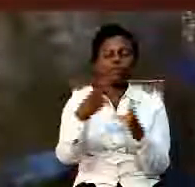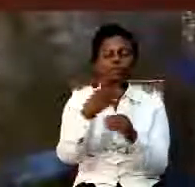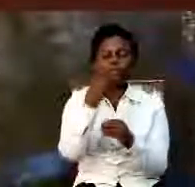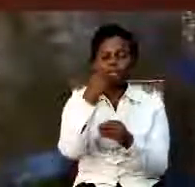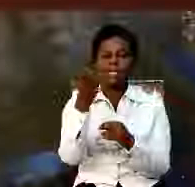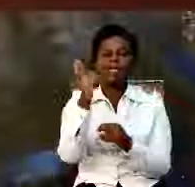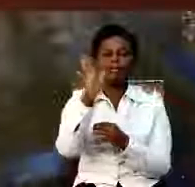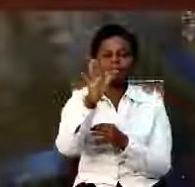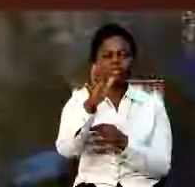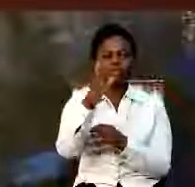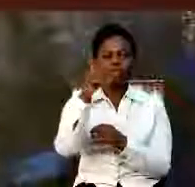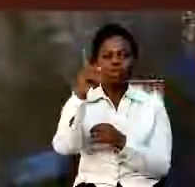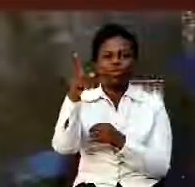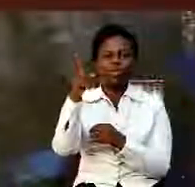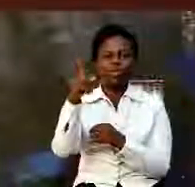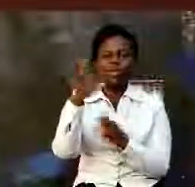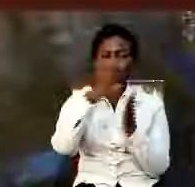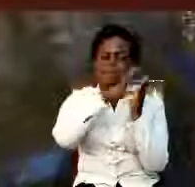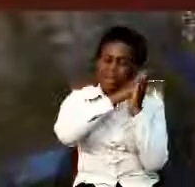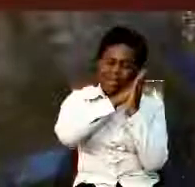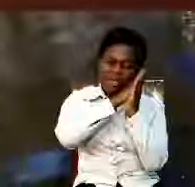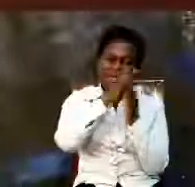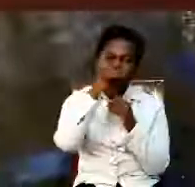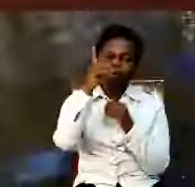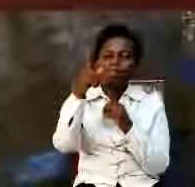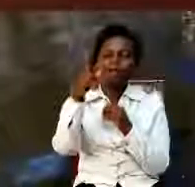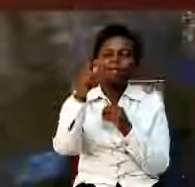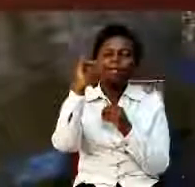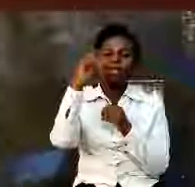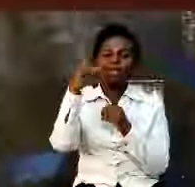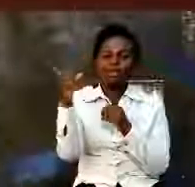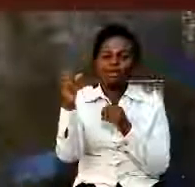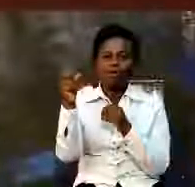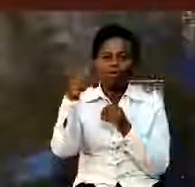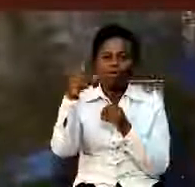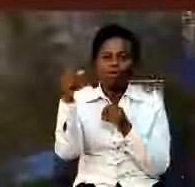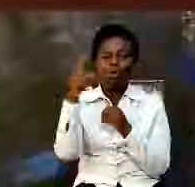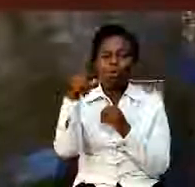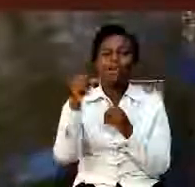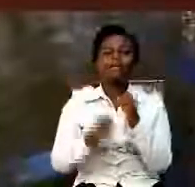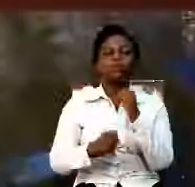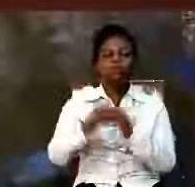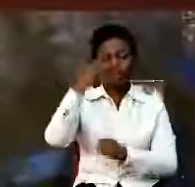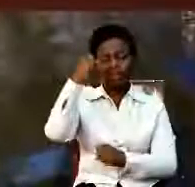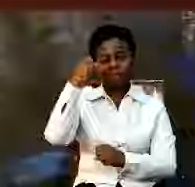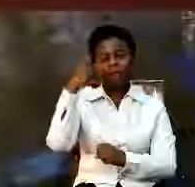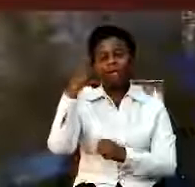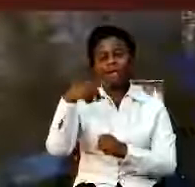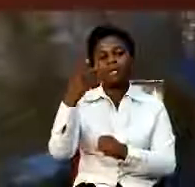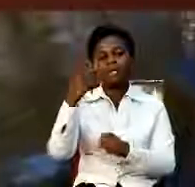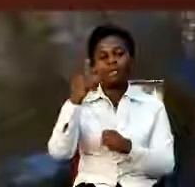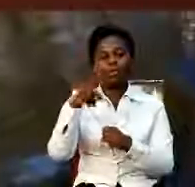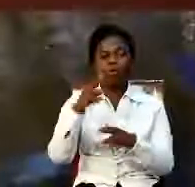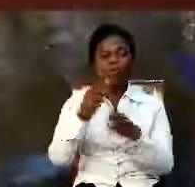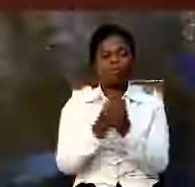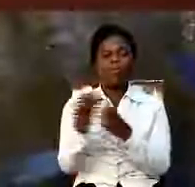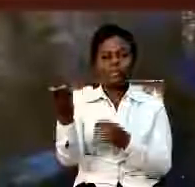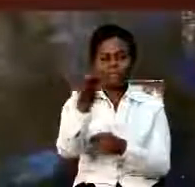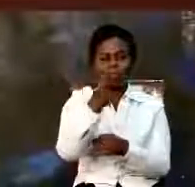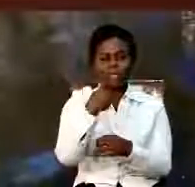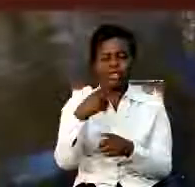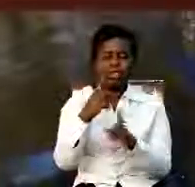zenu pia, kule Ilala, pale Kigogo, kule Ushindi. Endelea kuwa pamoja nasi,